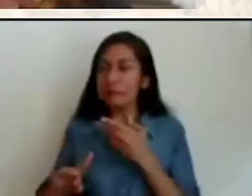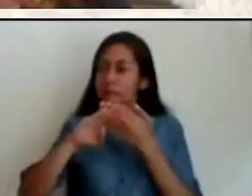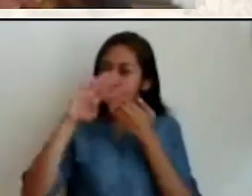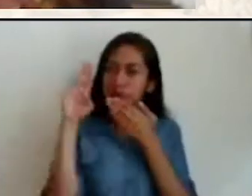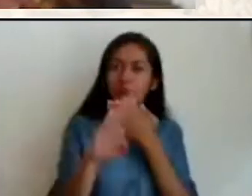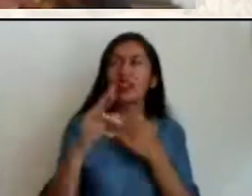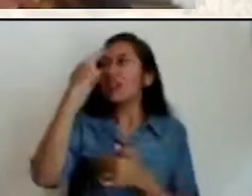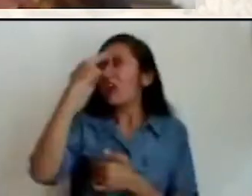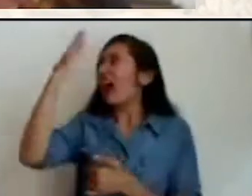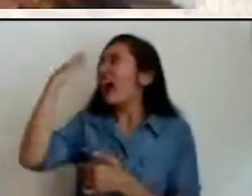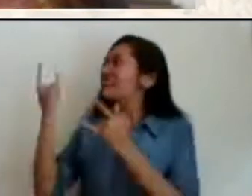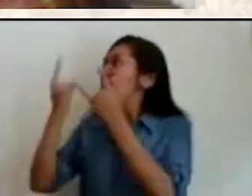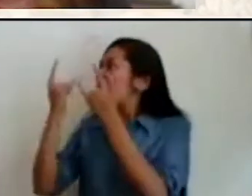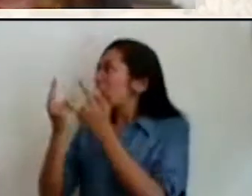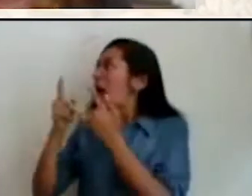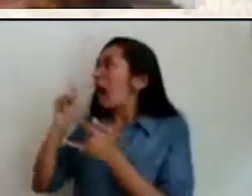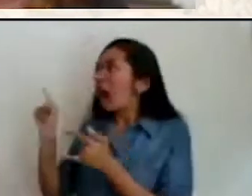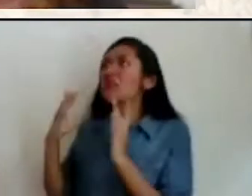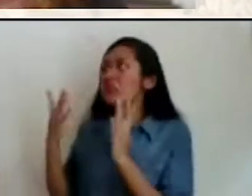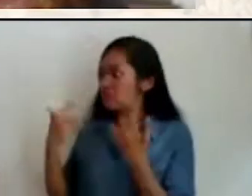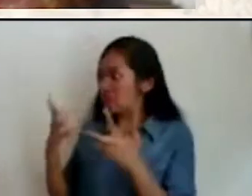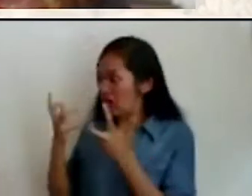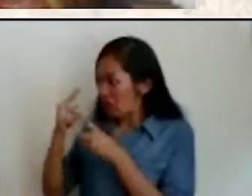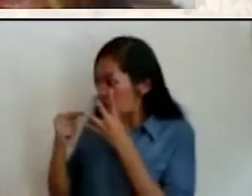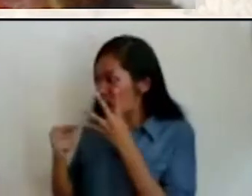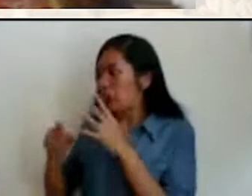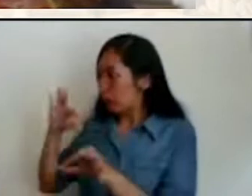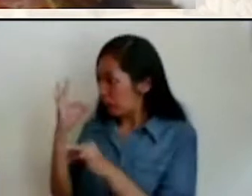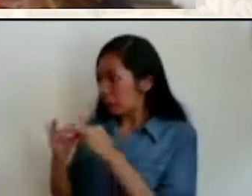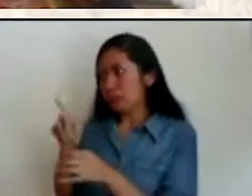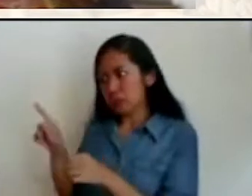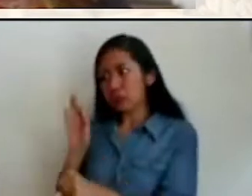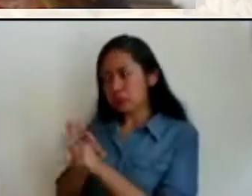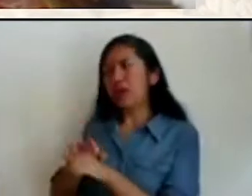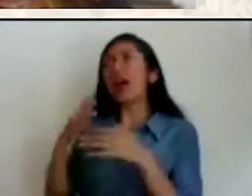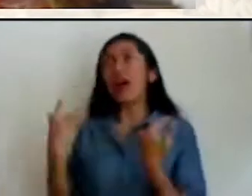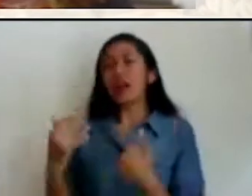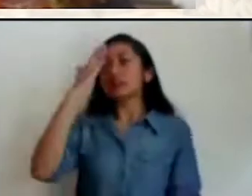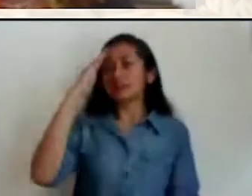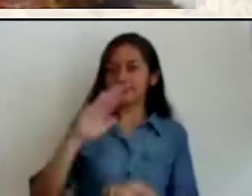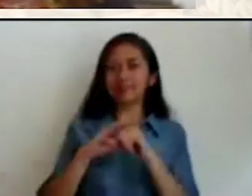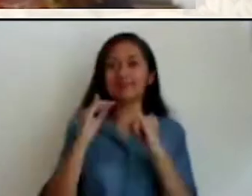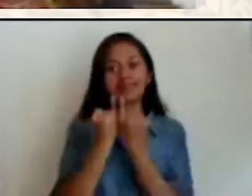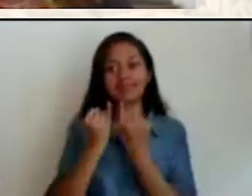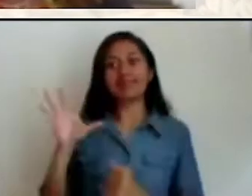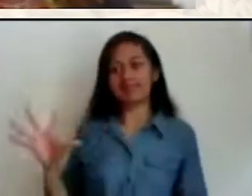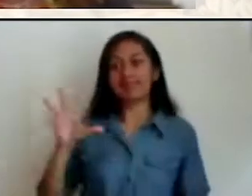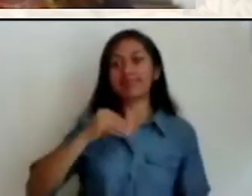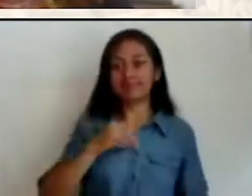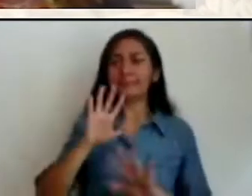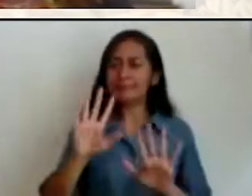recapitulación histórica de lo que ha funcionado con el paso del tiempo. Tenemos la